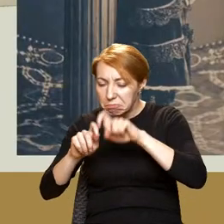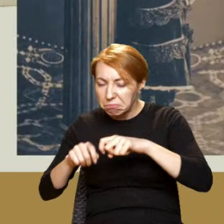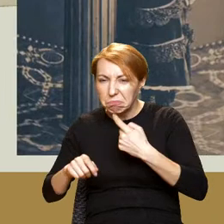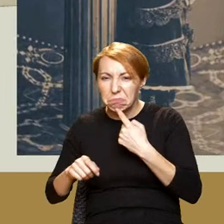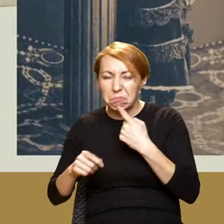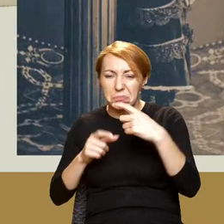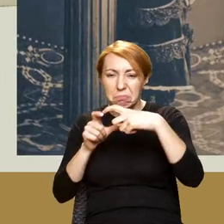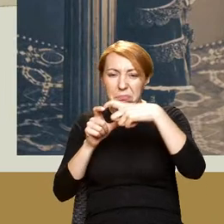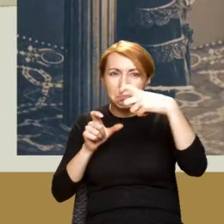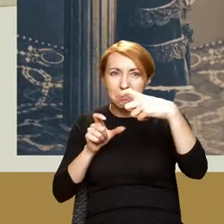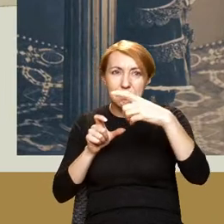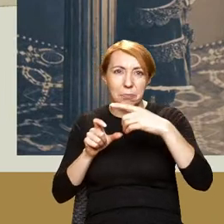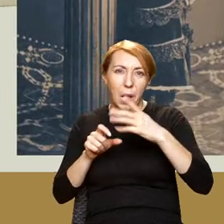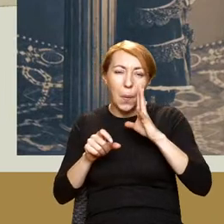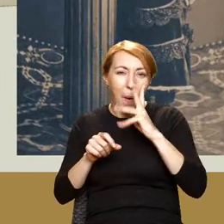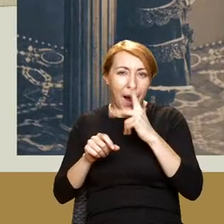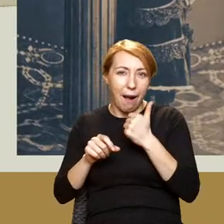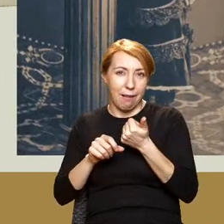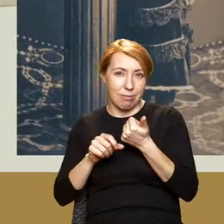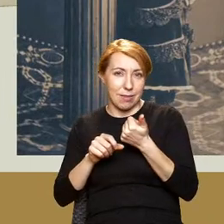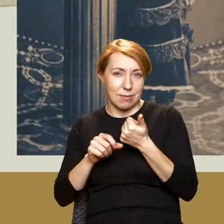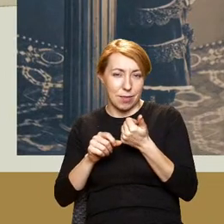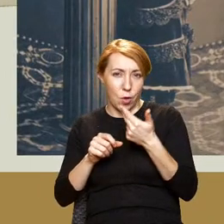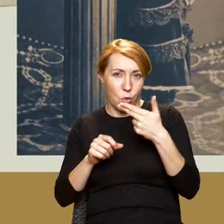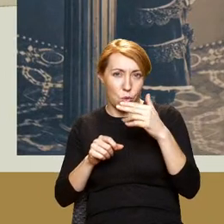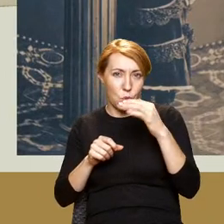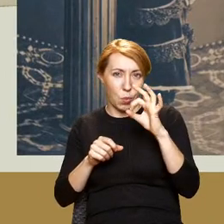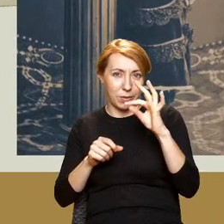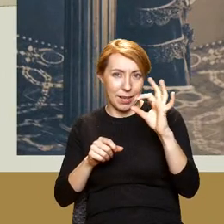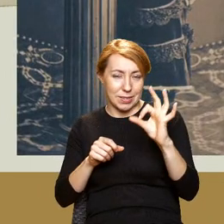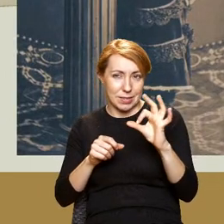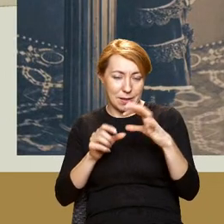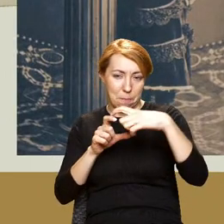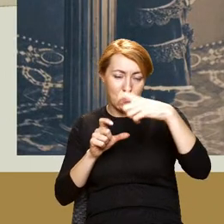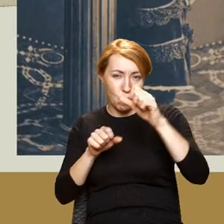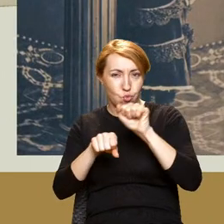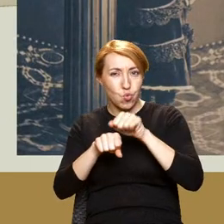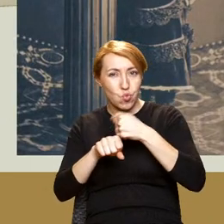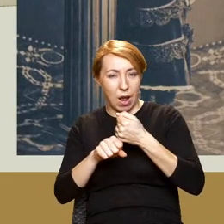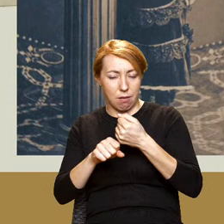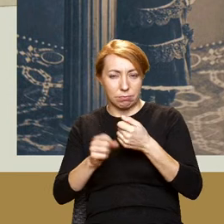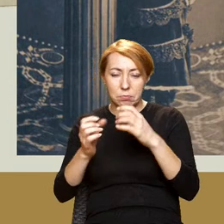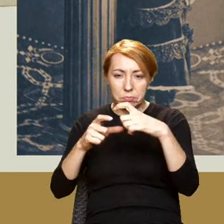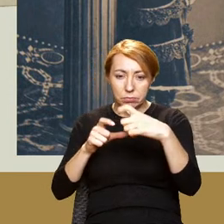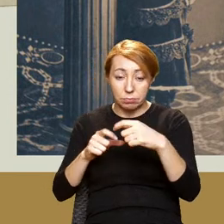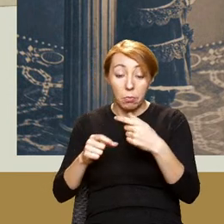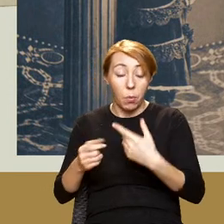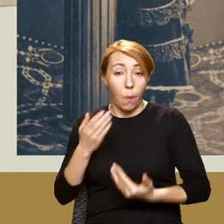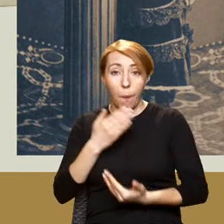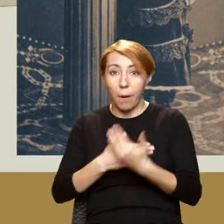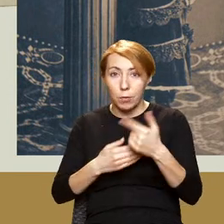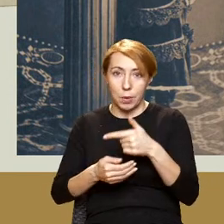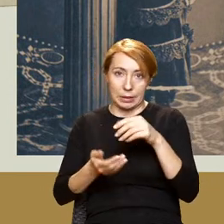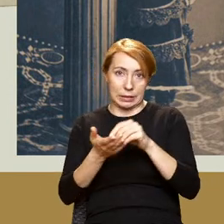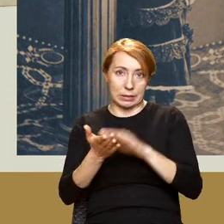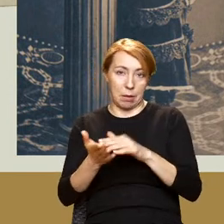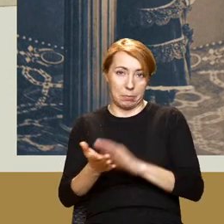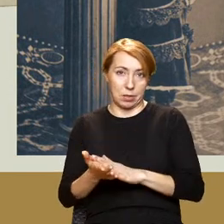jest ten taki mały, piękny notesik oprawiony w skórę? Okazało się, że to są zapiski